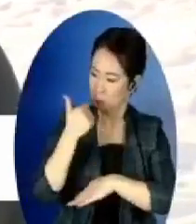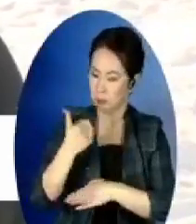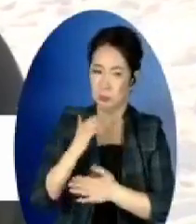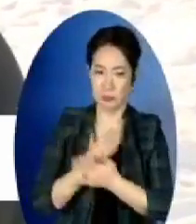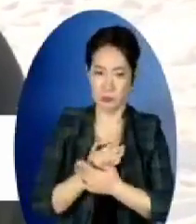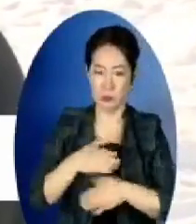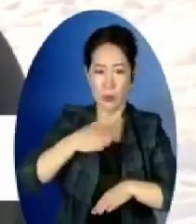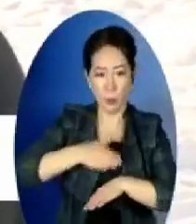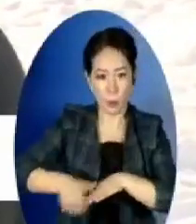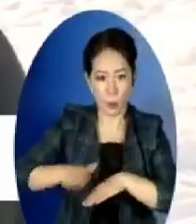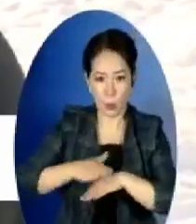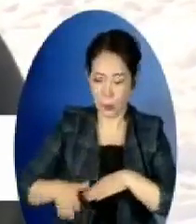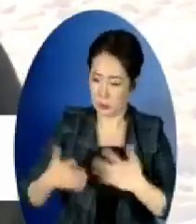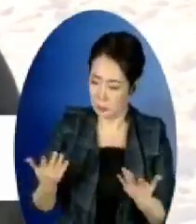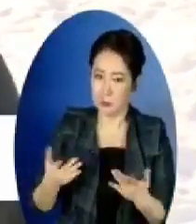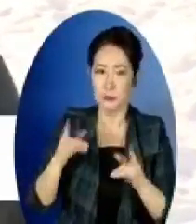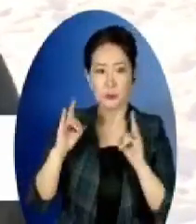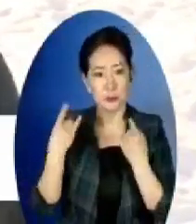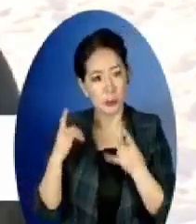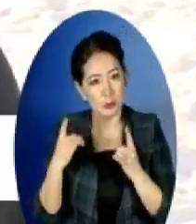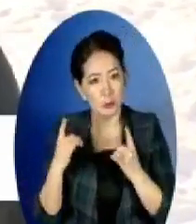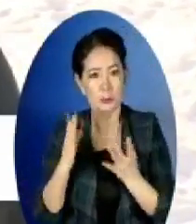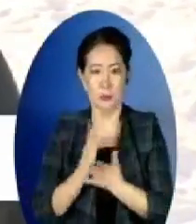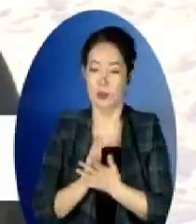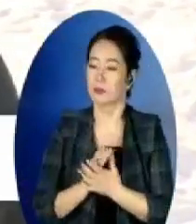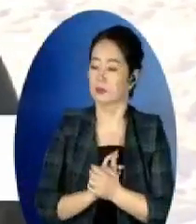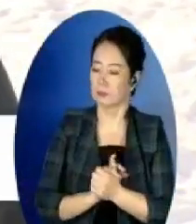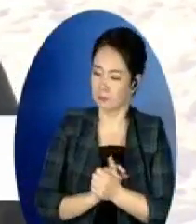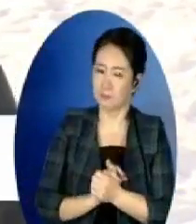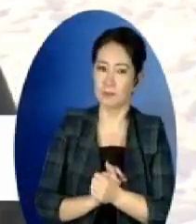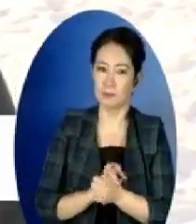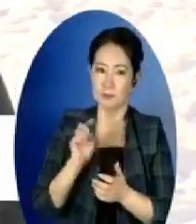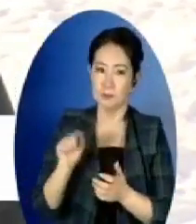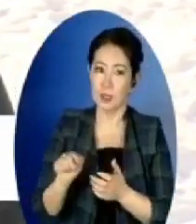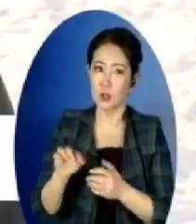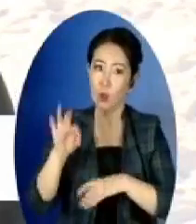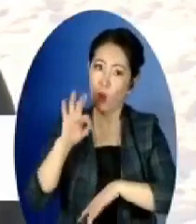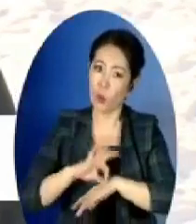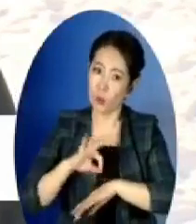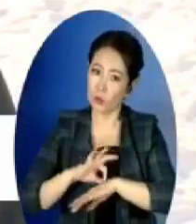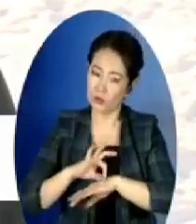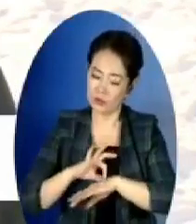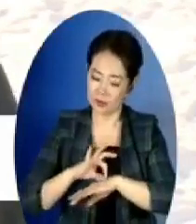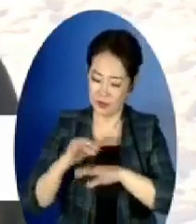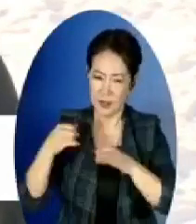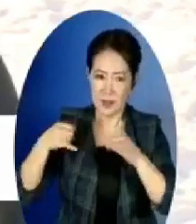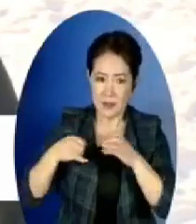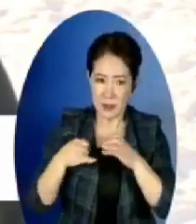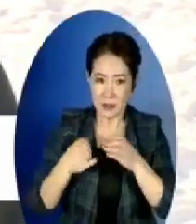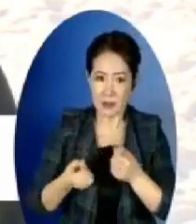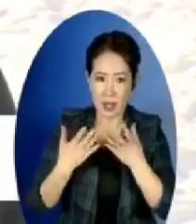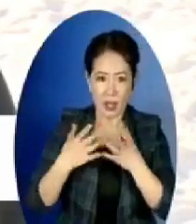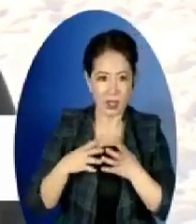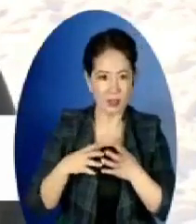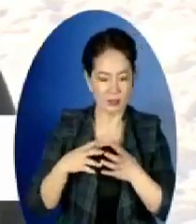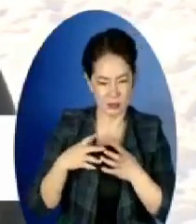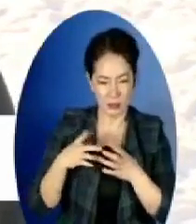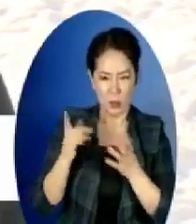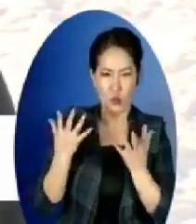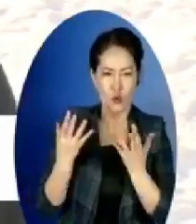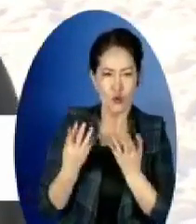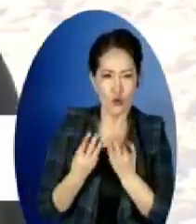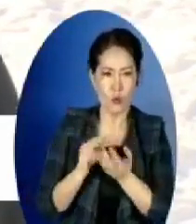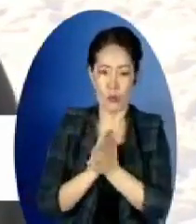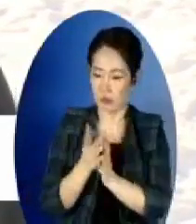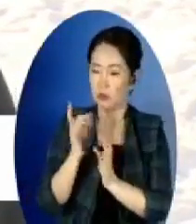энд гулгадаг, тоглодог. Тэгтээ бол ер нь бол энэ өвчин вируснаас хойш бол хүмүүс жаахан цөөрсөн ч гэсэн ер нь